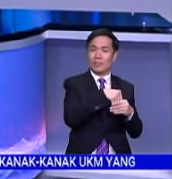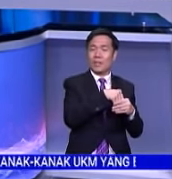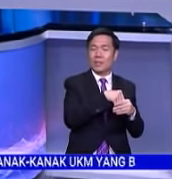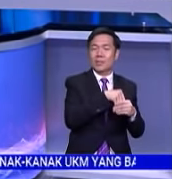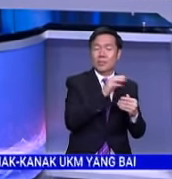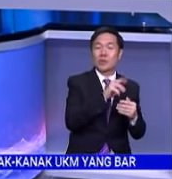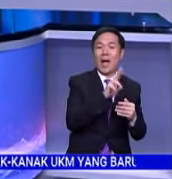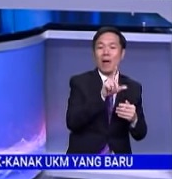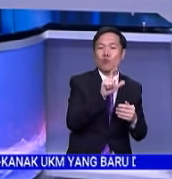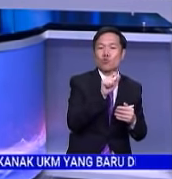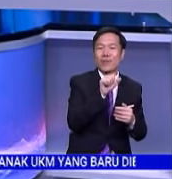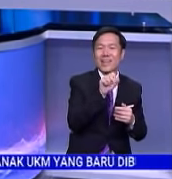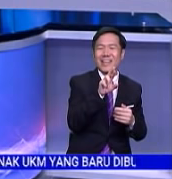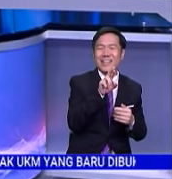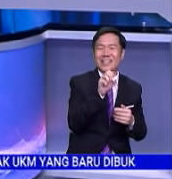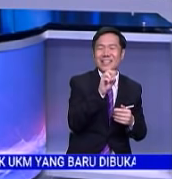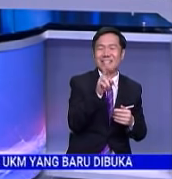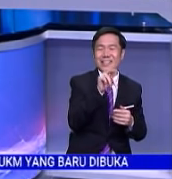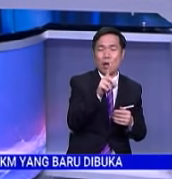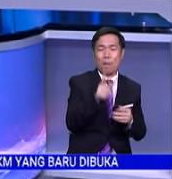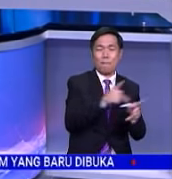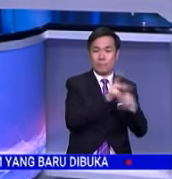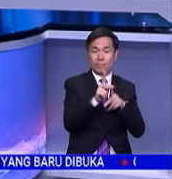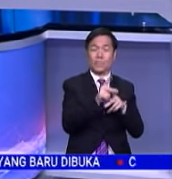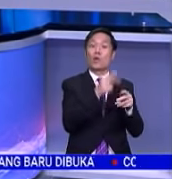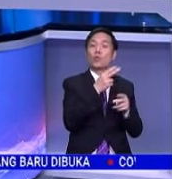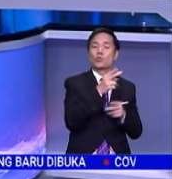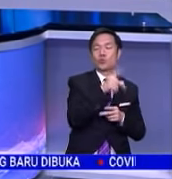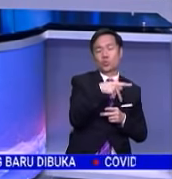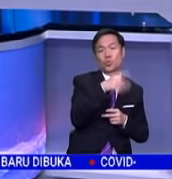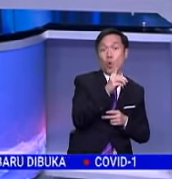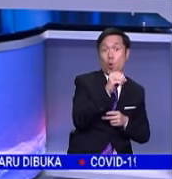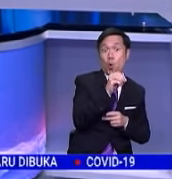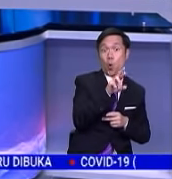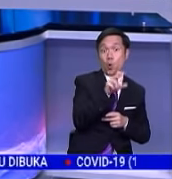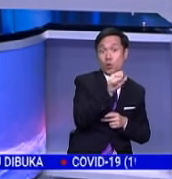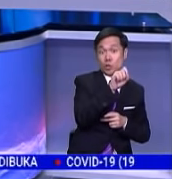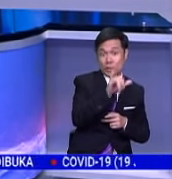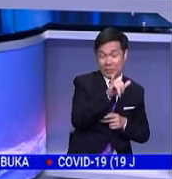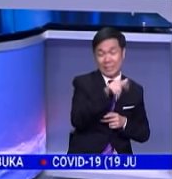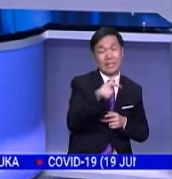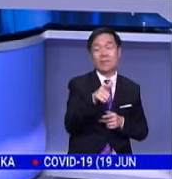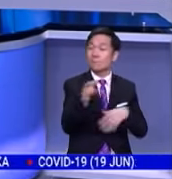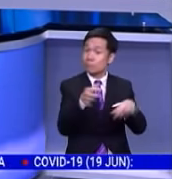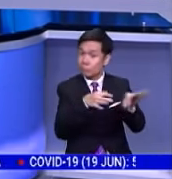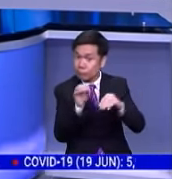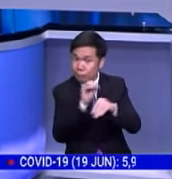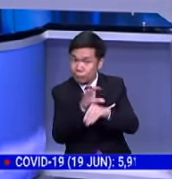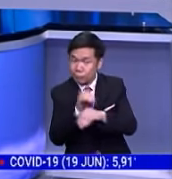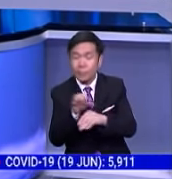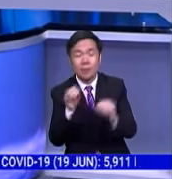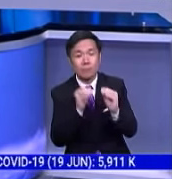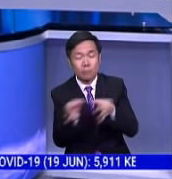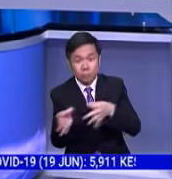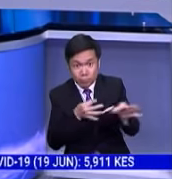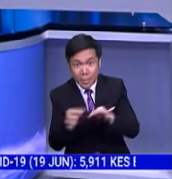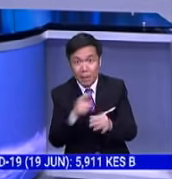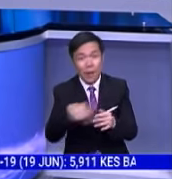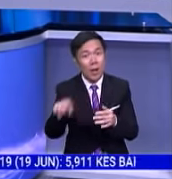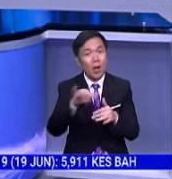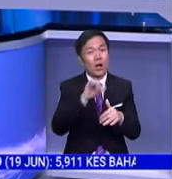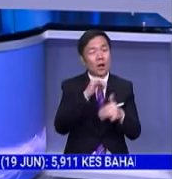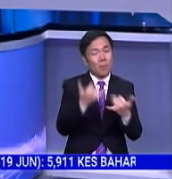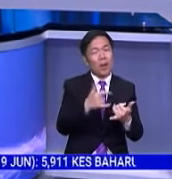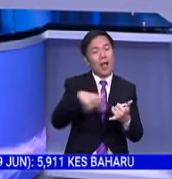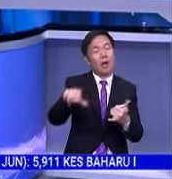serta Ultrasound, Profesor Datuk Seri Dr. Paras Doshi memberitahu kursus kemahiran itu dapat membantu mengurangkan beban kerja